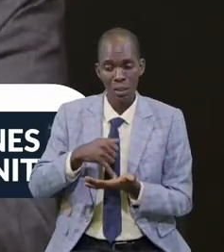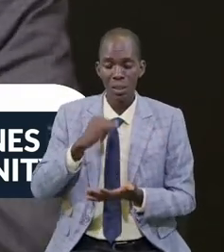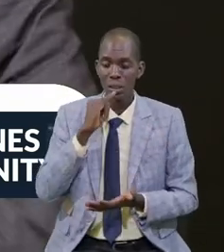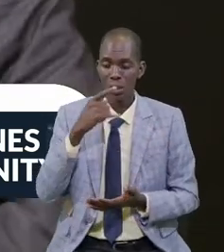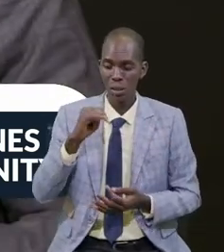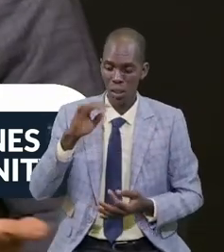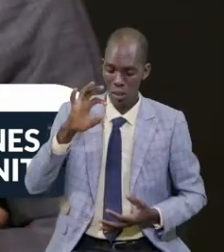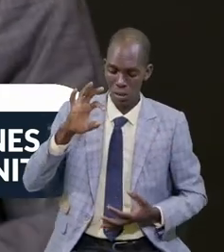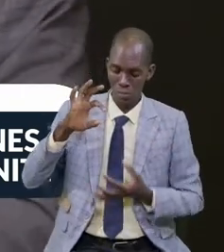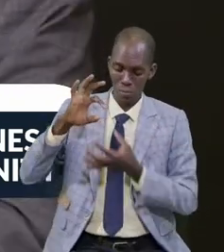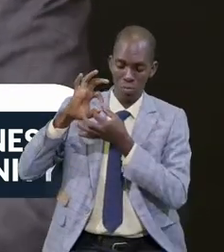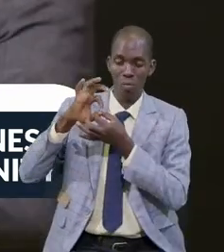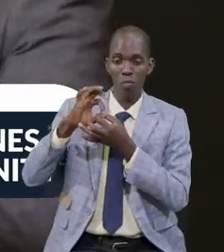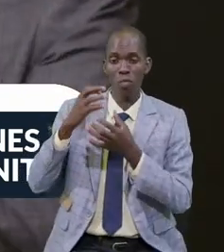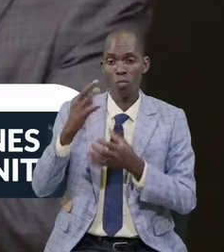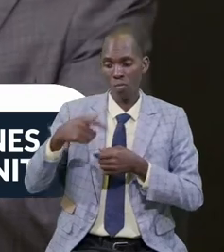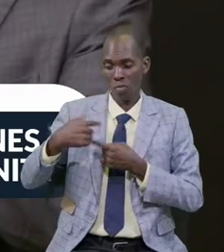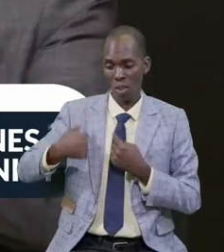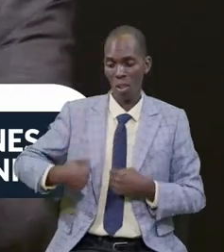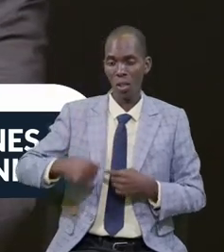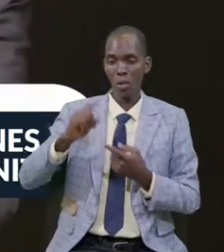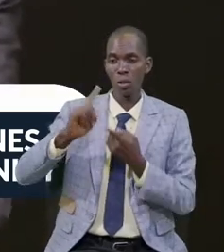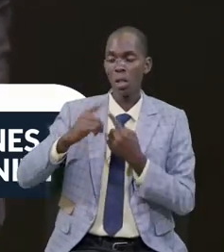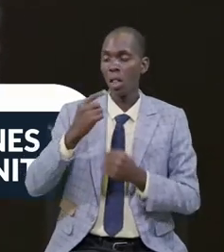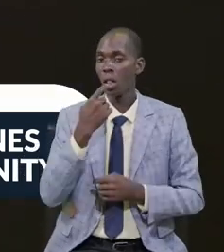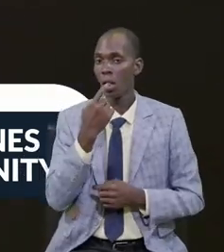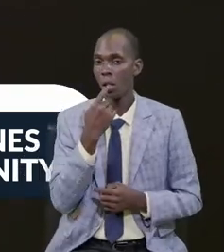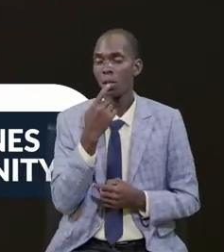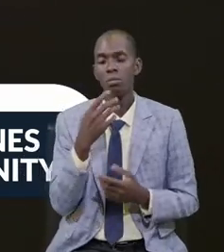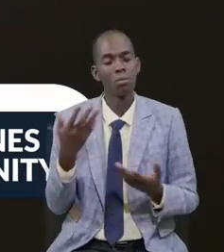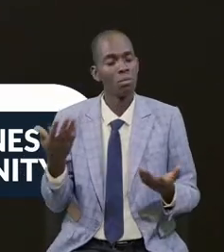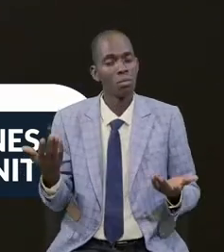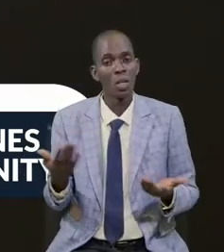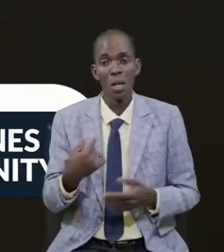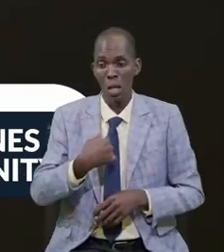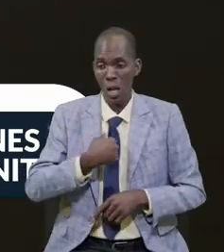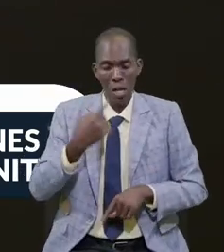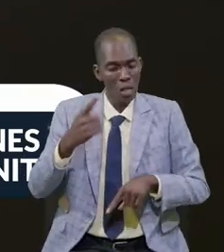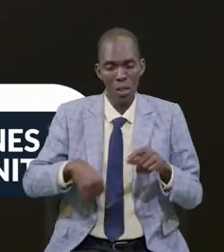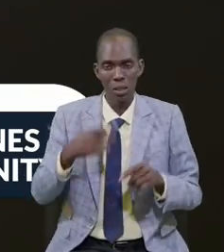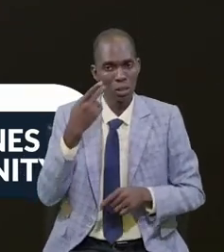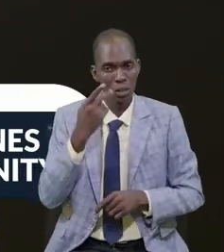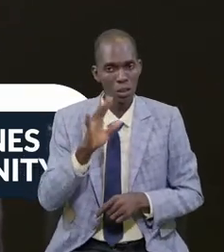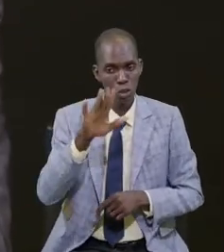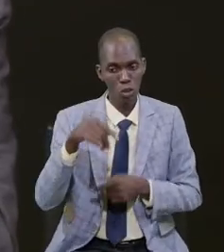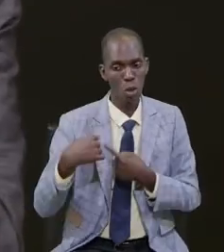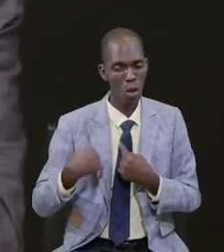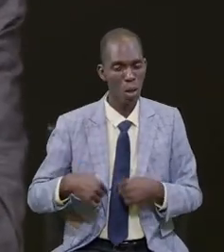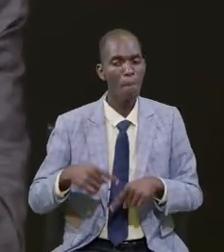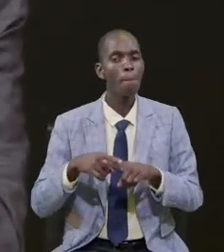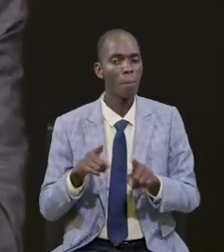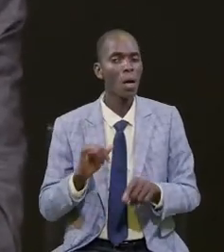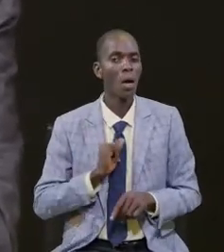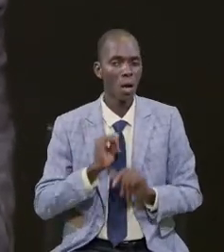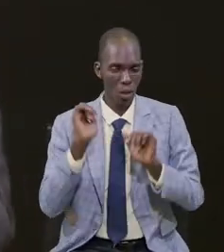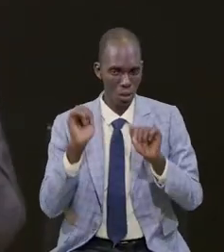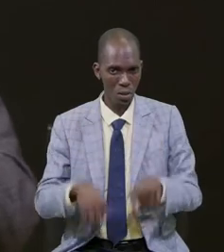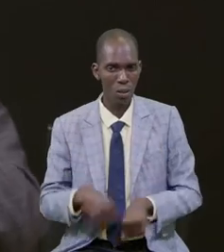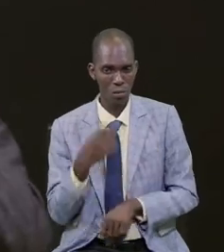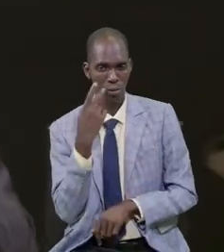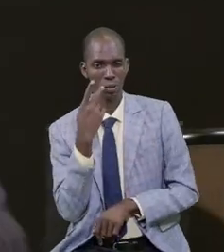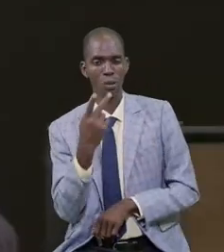cœur qui montre l'état de votre cœur. Je ne peux pas voir votre cœur, mais je peux entendre ce